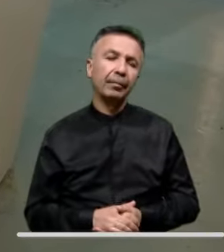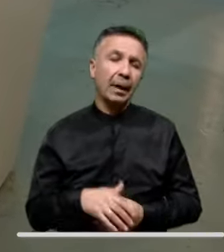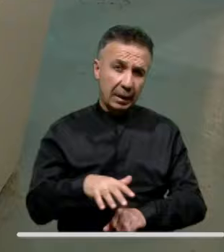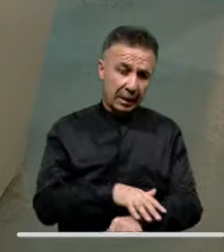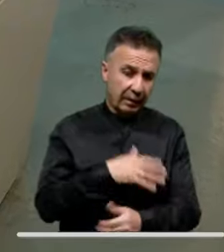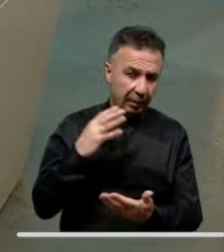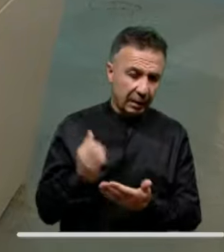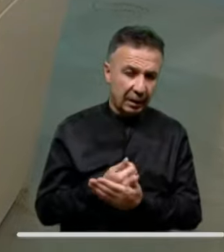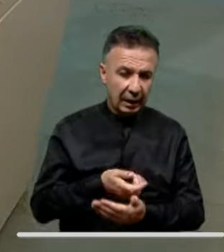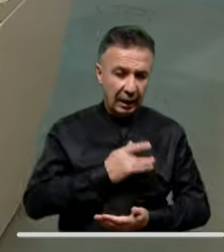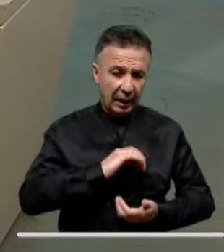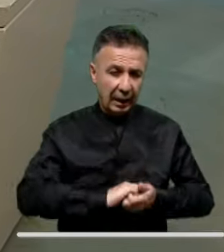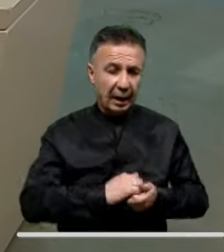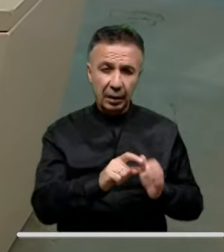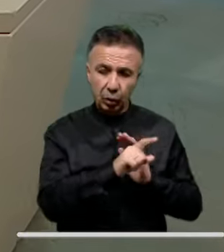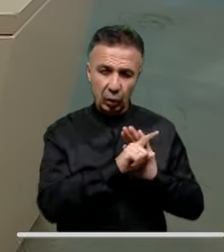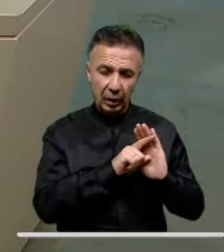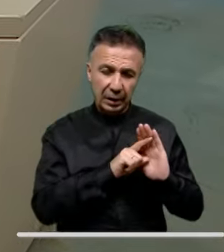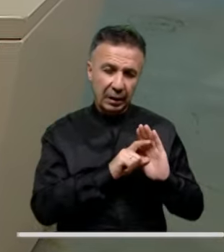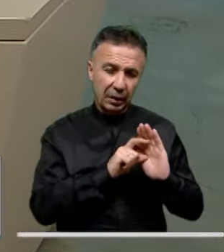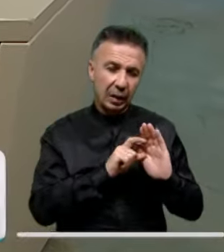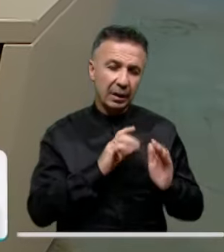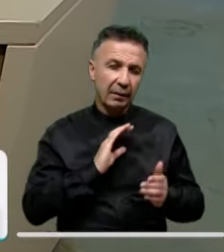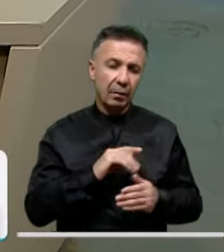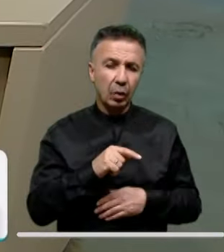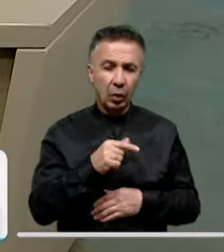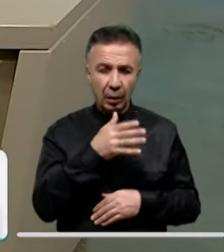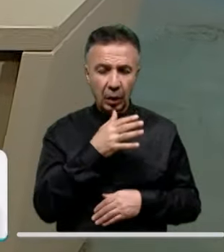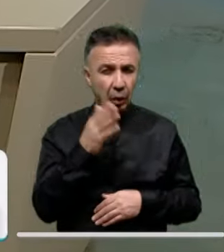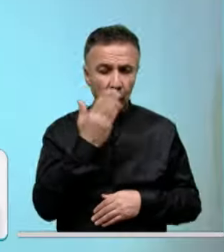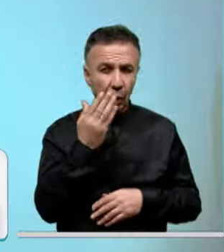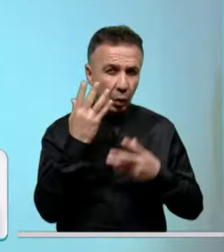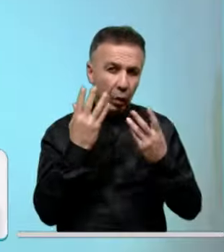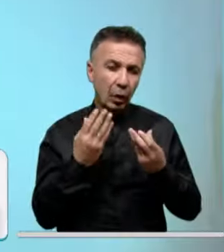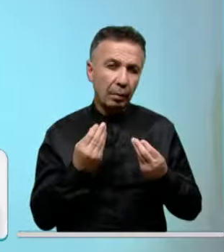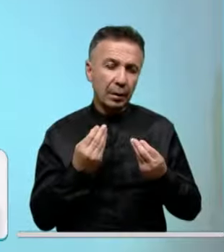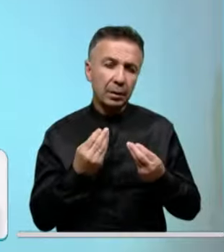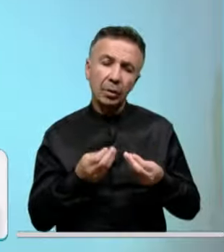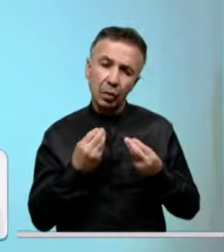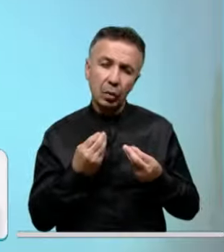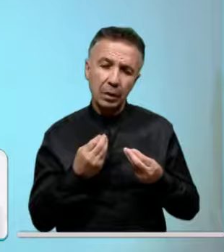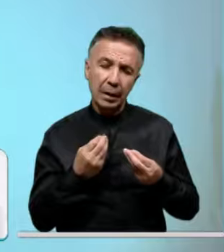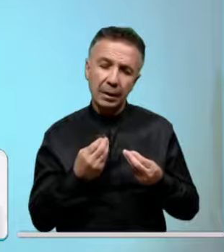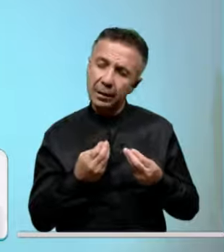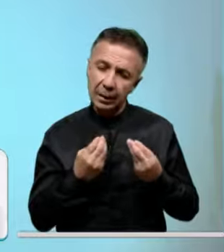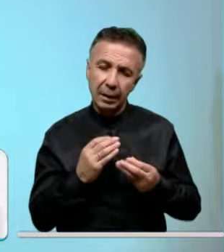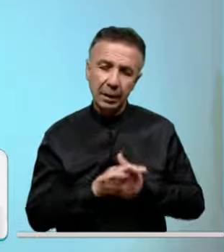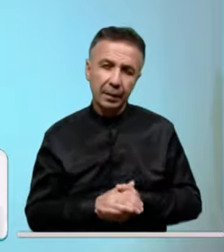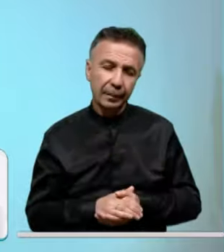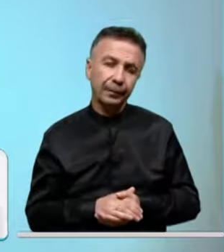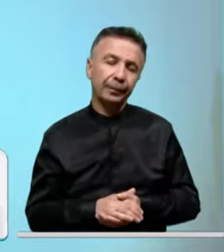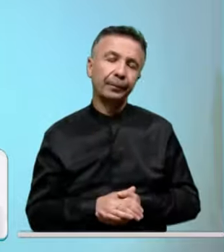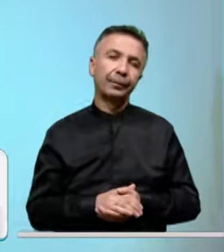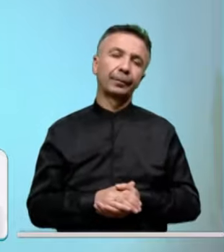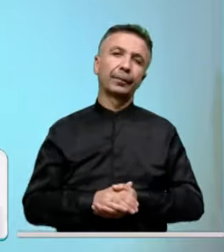İhlas Suresi de Kur'an-ı Kerim'den bir suredir. Sadece bunu biliyor olması, bunu okuyor olması boştur, fuzulidir diyemez kimse.